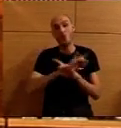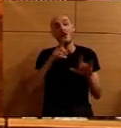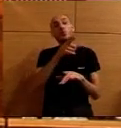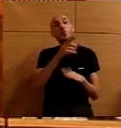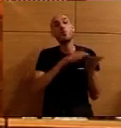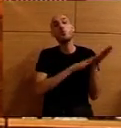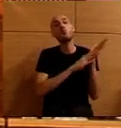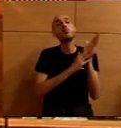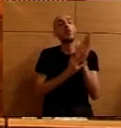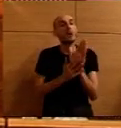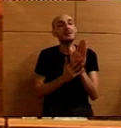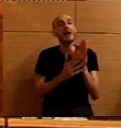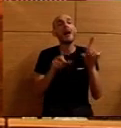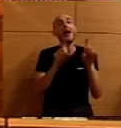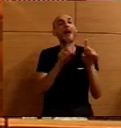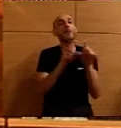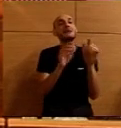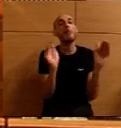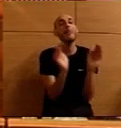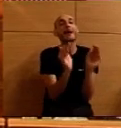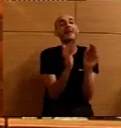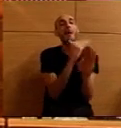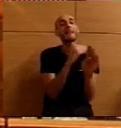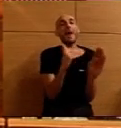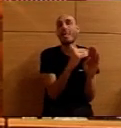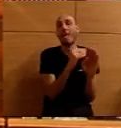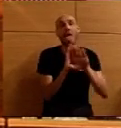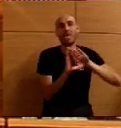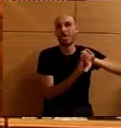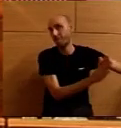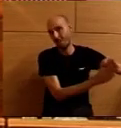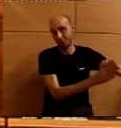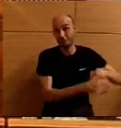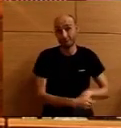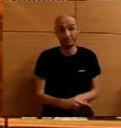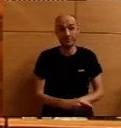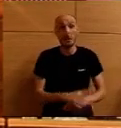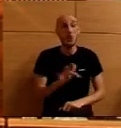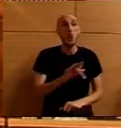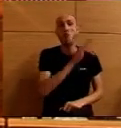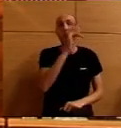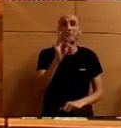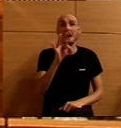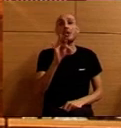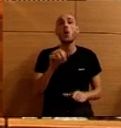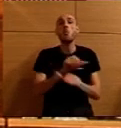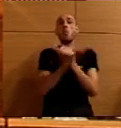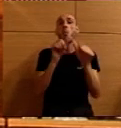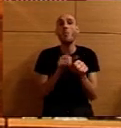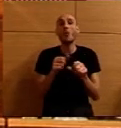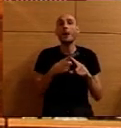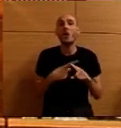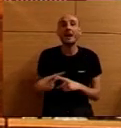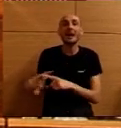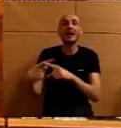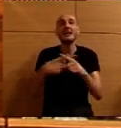proposta que deixen a banda les xicotetes i mitjanes empreses. Segon, van en contra d'un model de redistribució, que